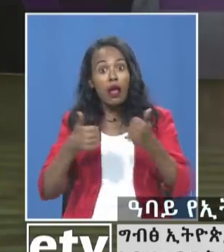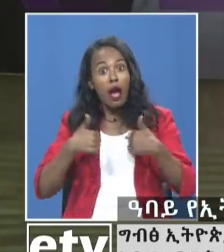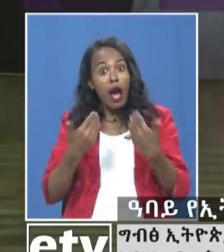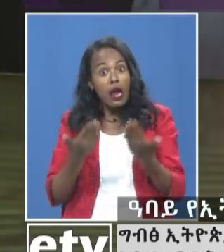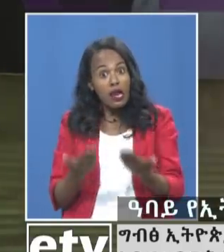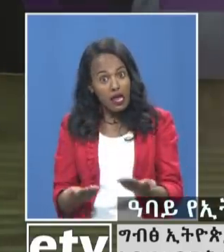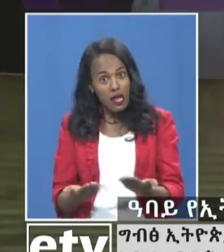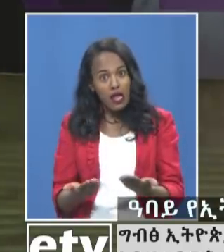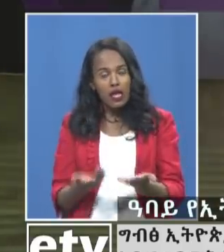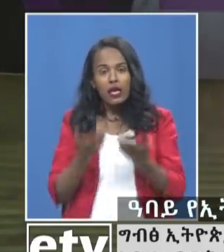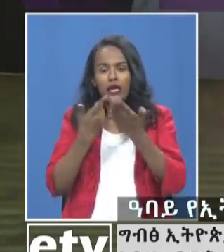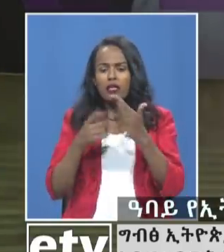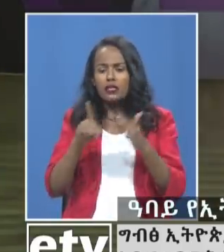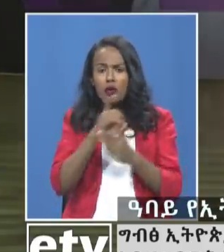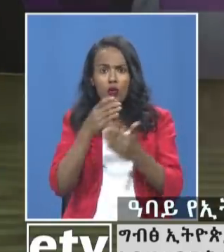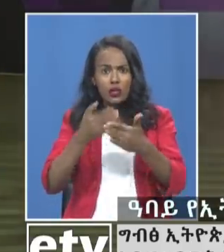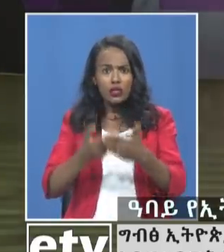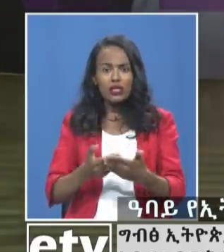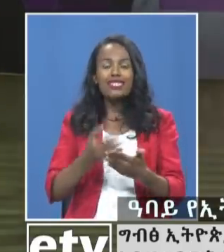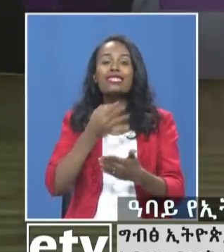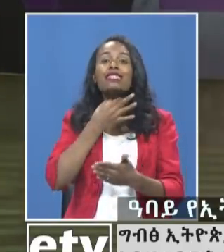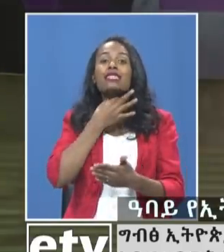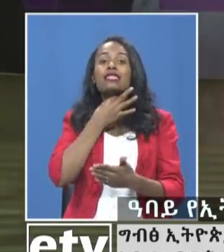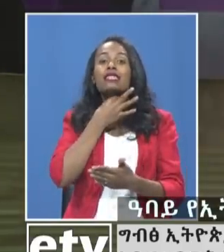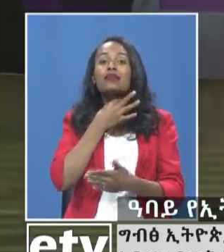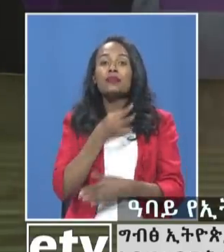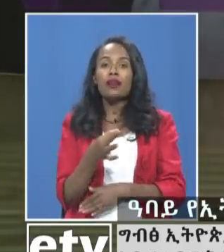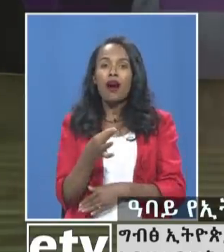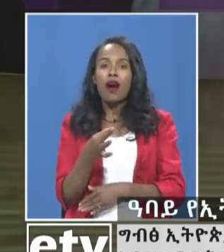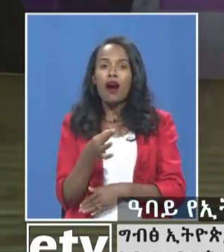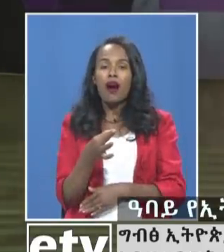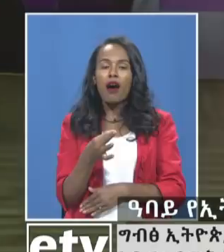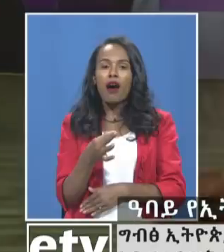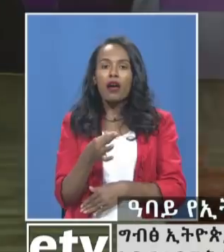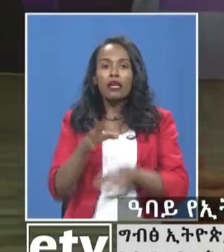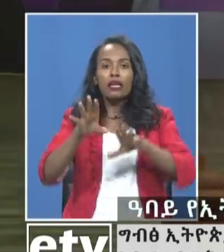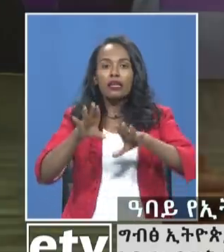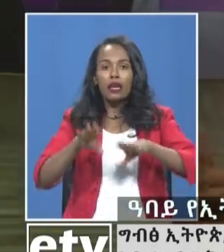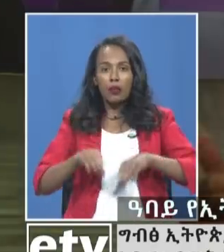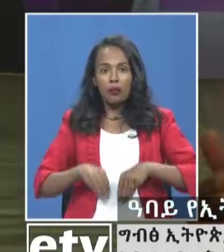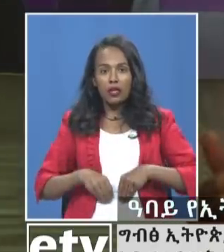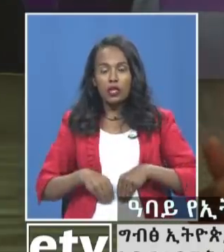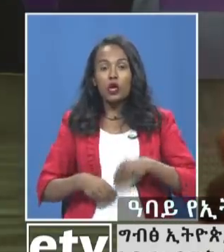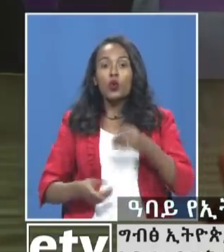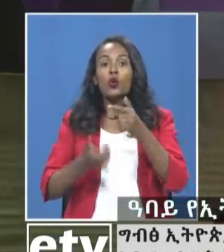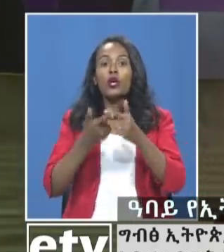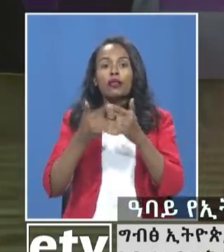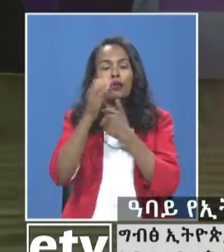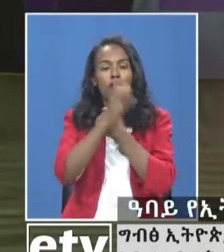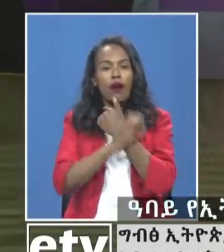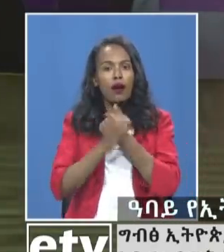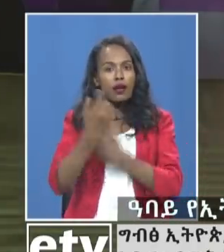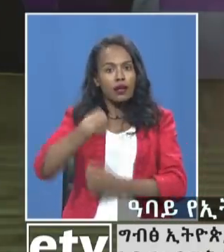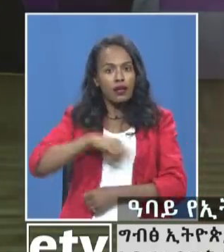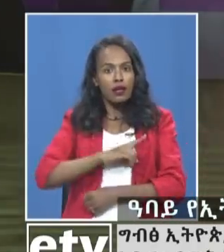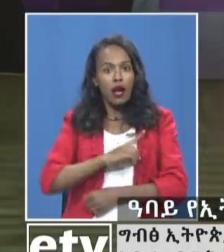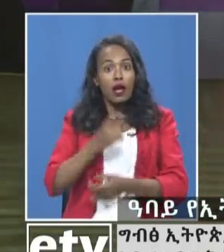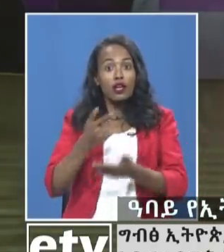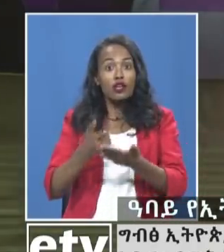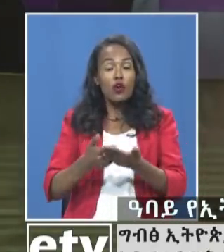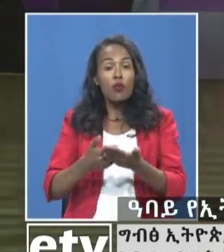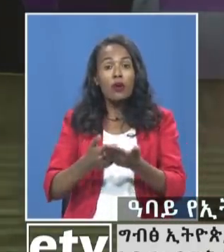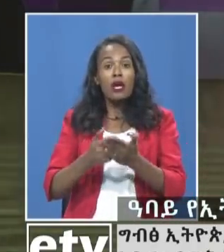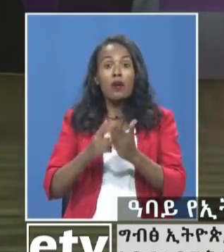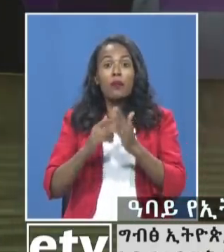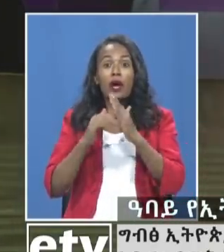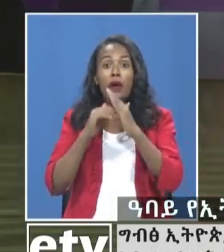እስከሆነ ድረስ እንደውም እስልምናን የተቀበል ሁለተኛው አገር እኛ፣ እንደውም በመመለክ